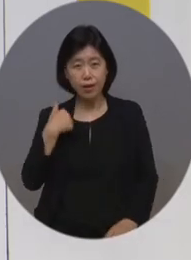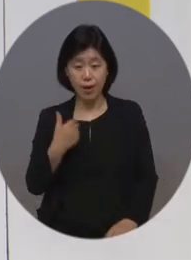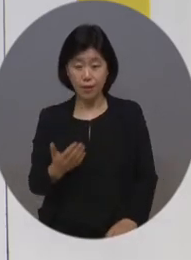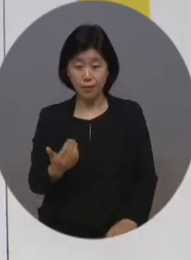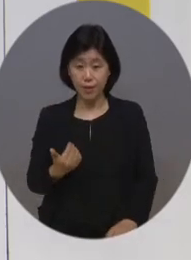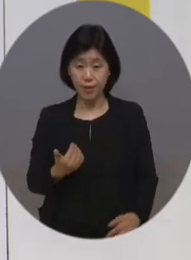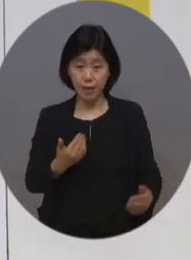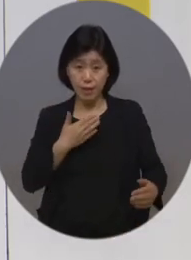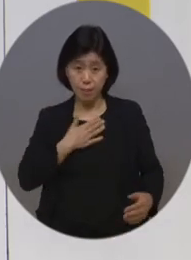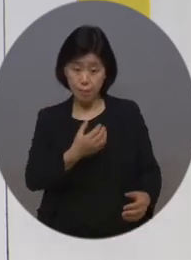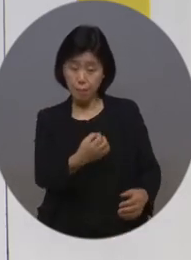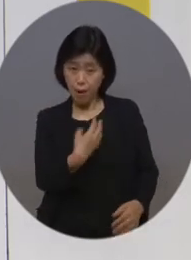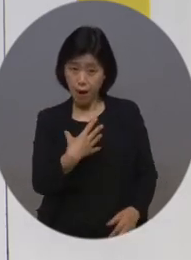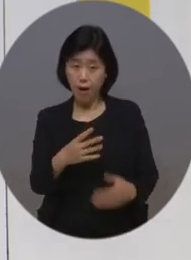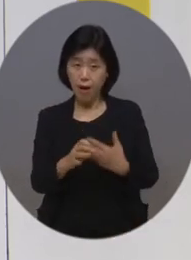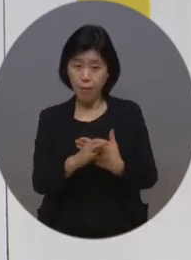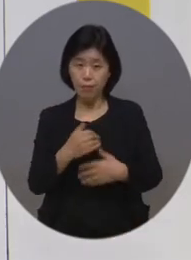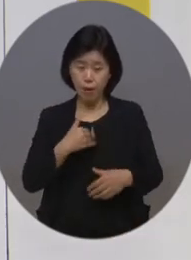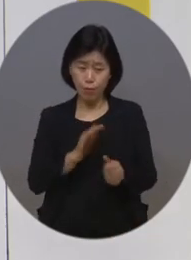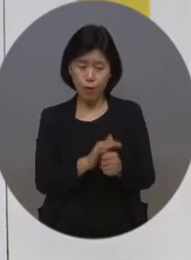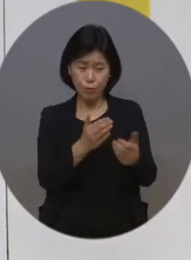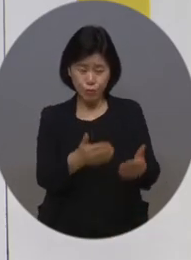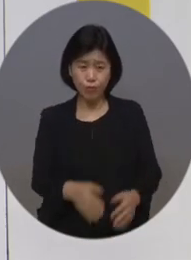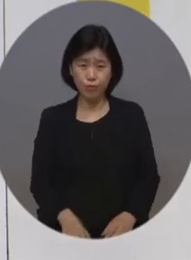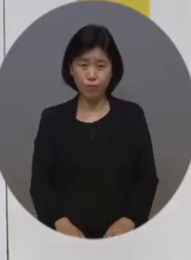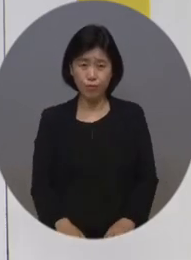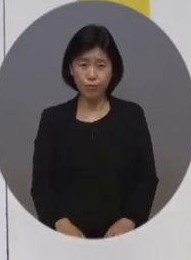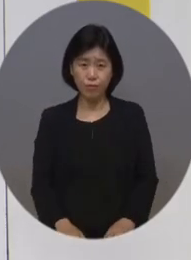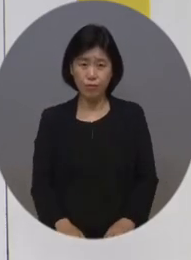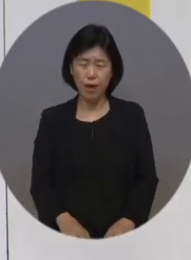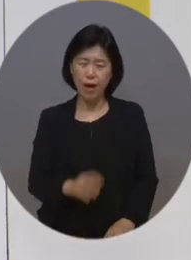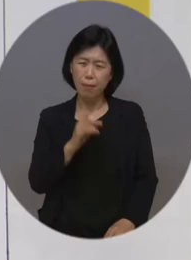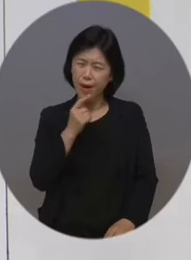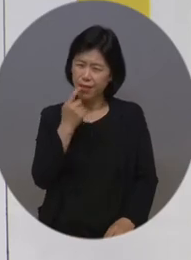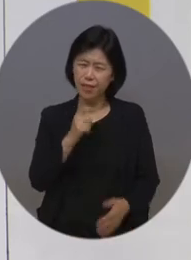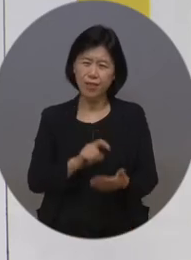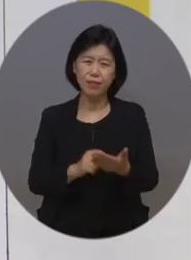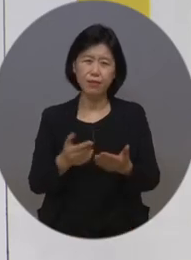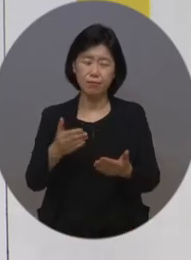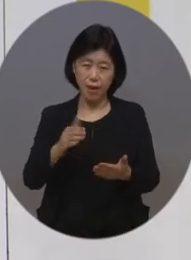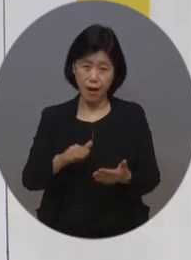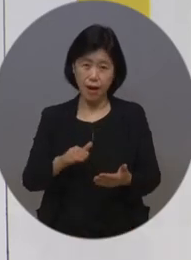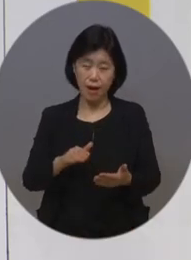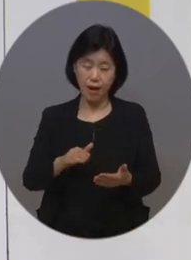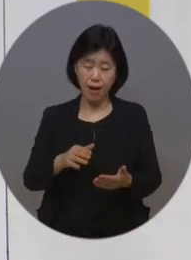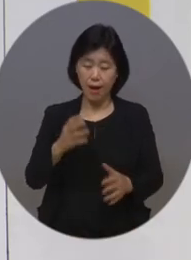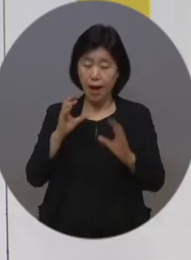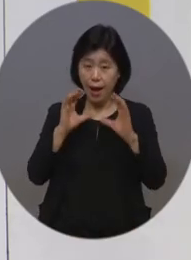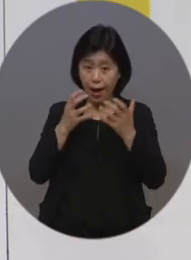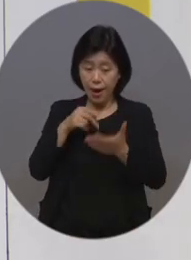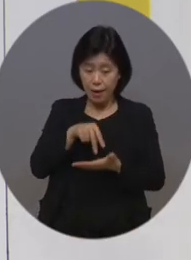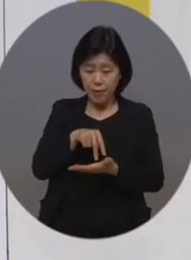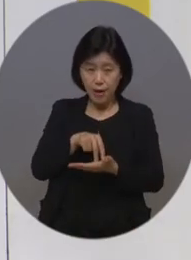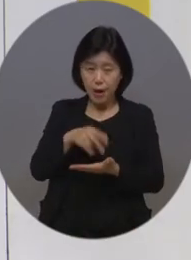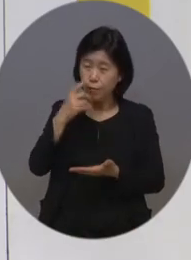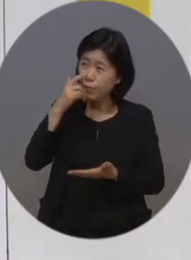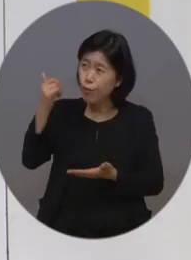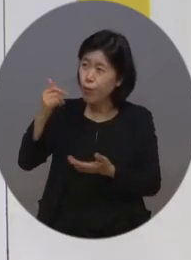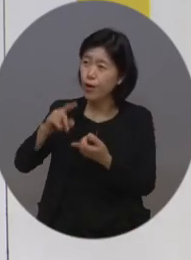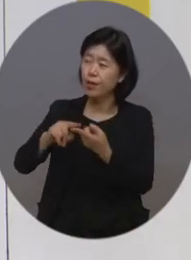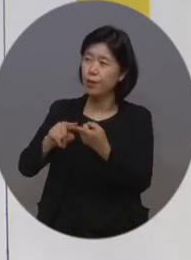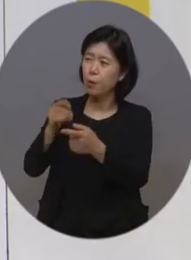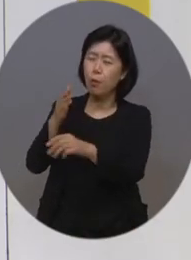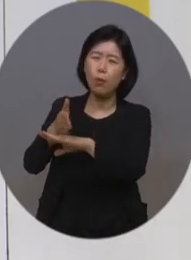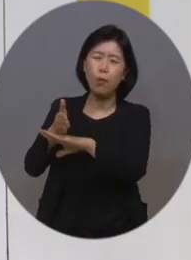안개로 패 쓸텐데 근데 아이들은 부모에 대해서 고마운 마음도 있고 4 또 부모가 너무